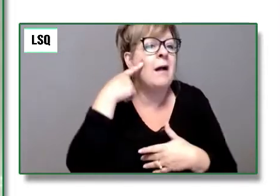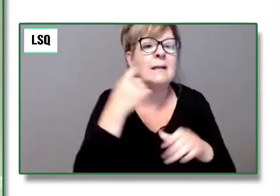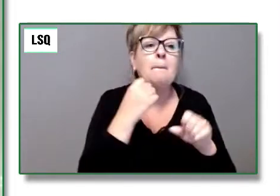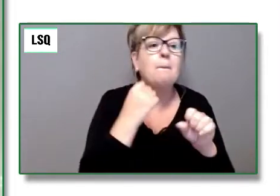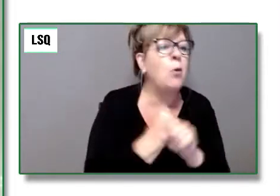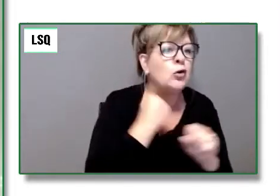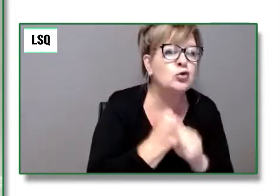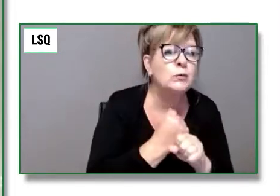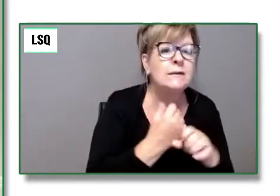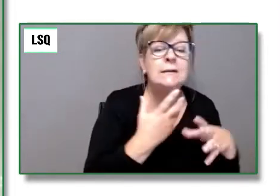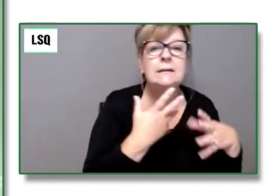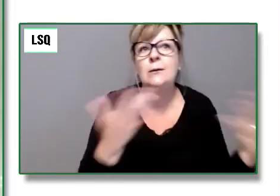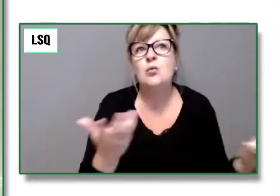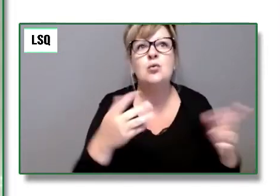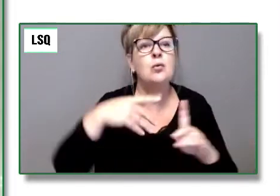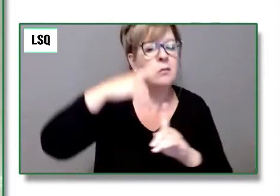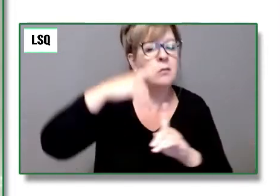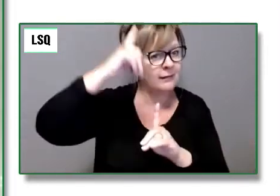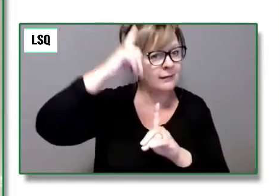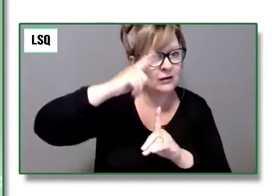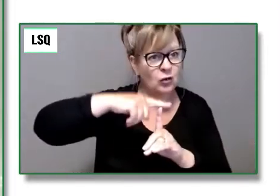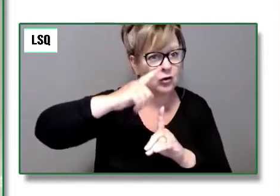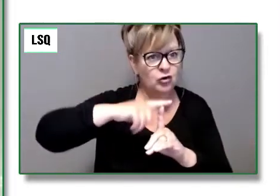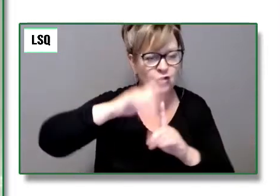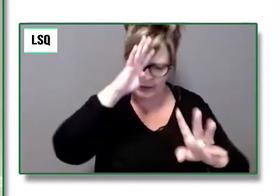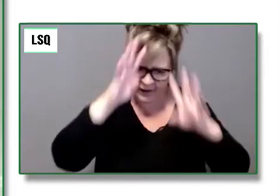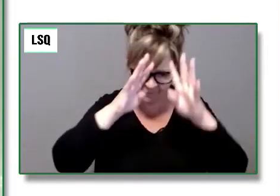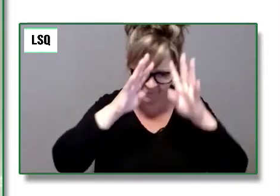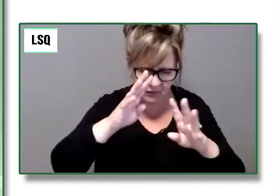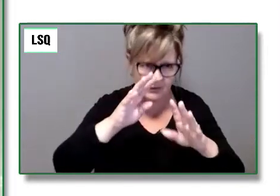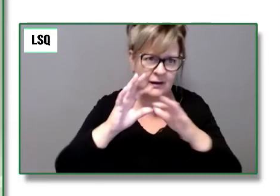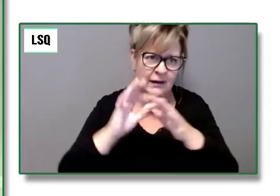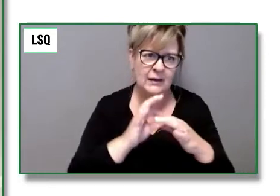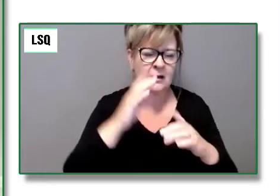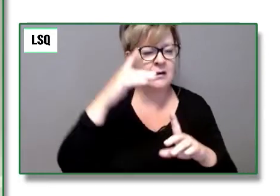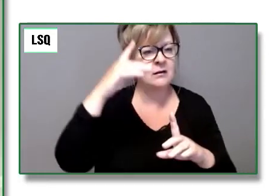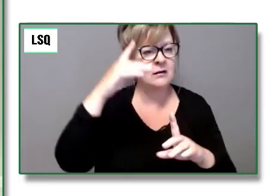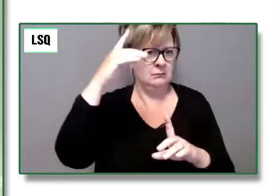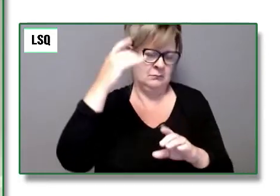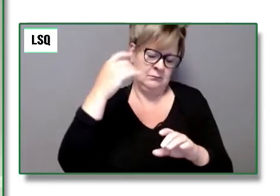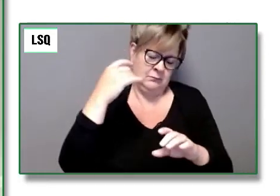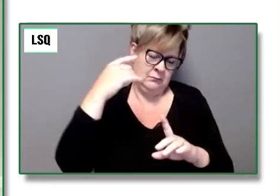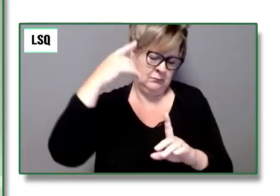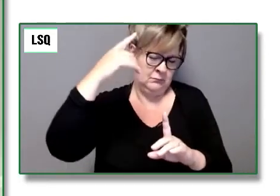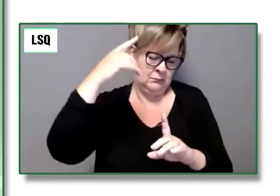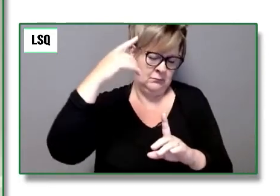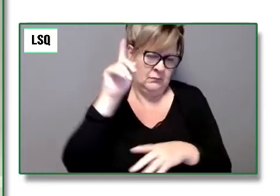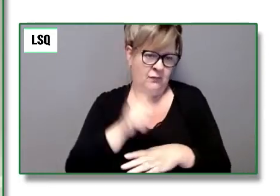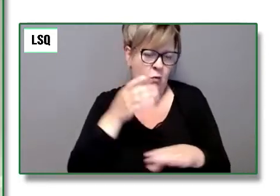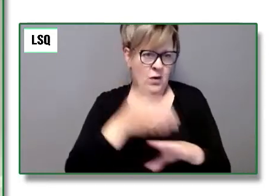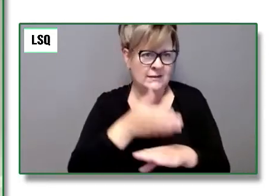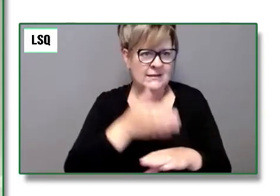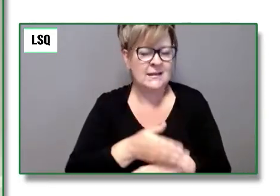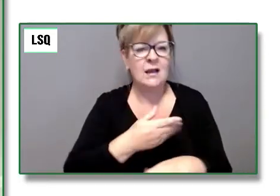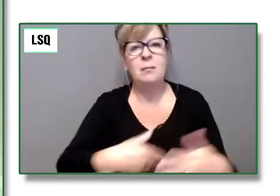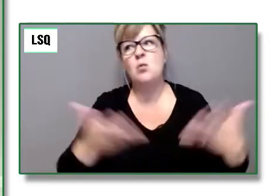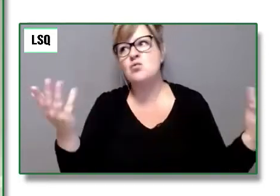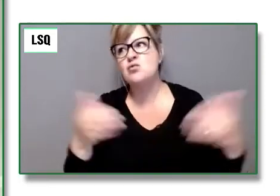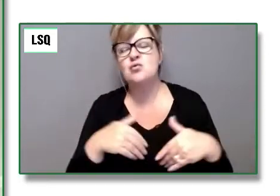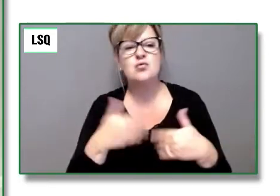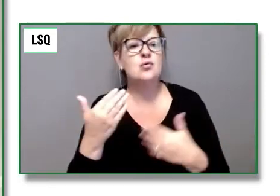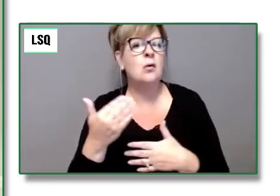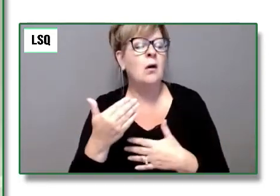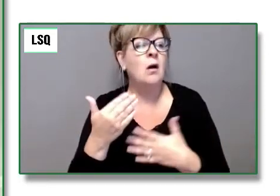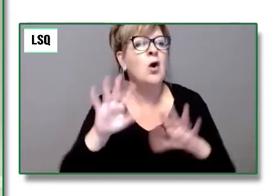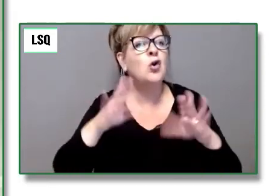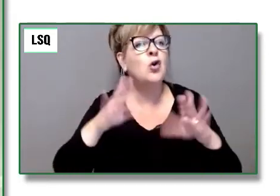on conçoit même un applicateur de mascara pour être plus inclusif afin d'être plus inclusif et